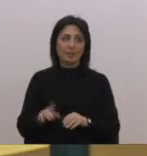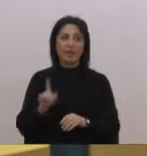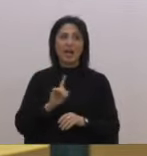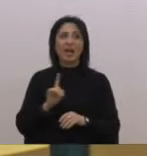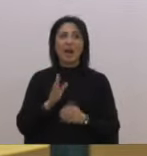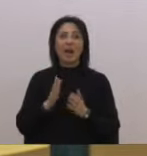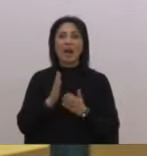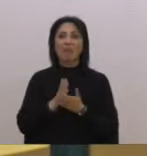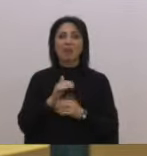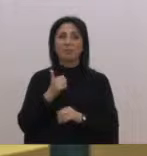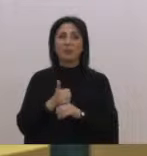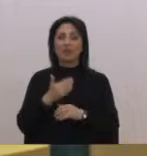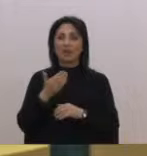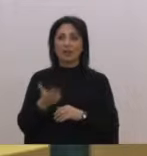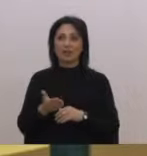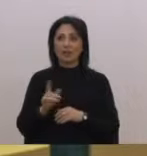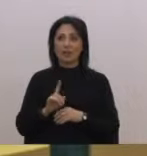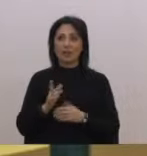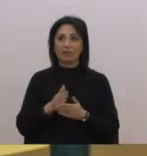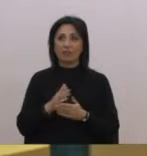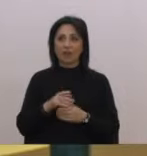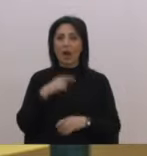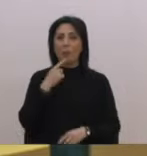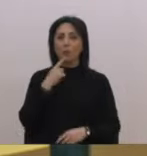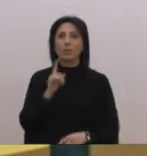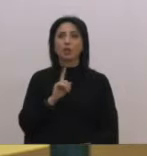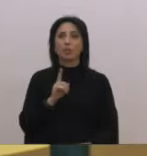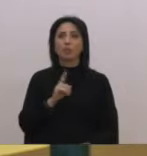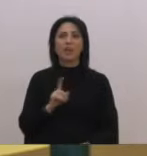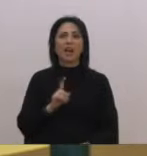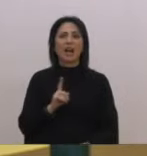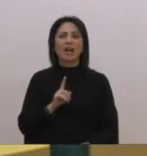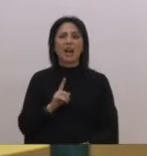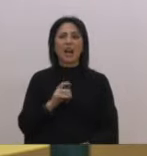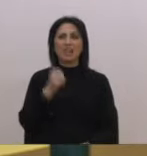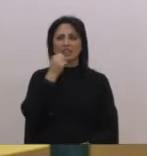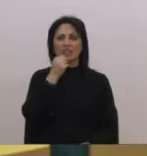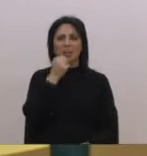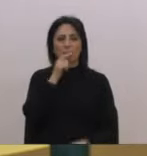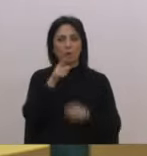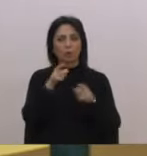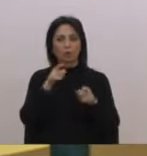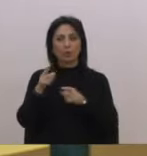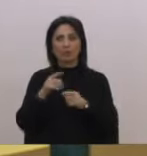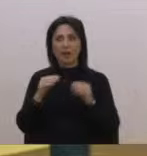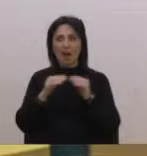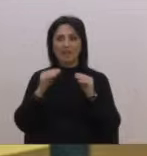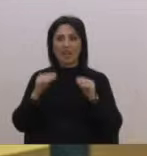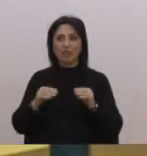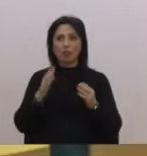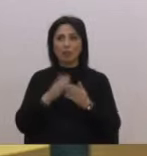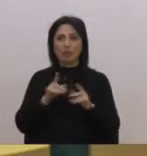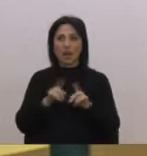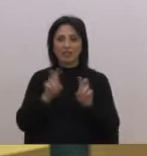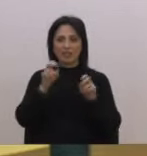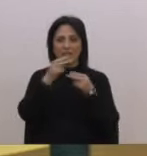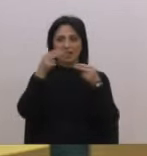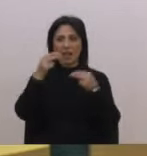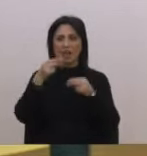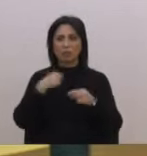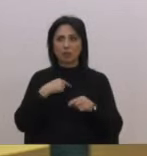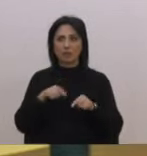არის ყველაზე მთავარი ცი? აკობენ რომ აი რაღაც პროდუქტები მოყავთ და 10000-ობით არის ასეთი დასახელება, რაღაც